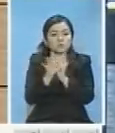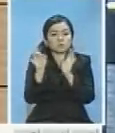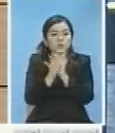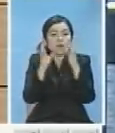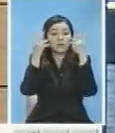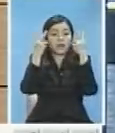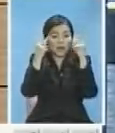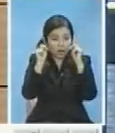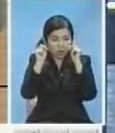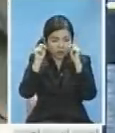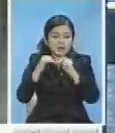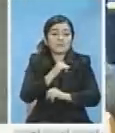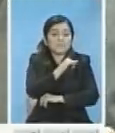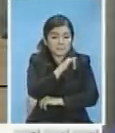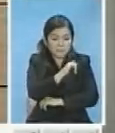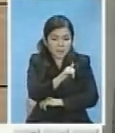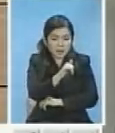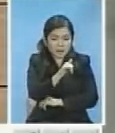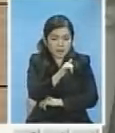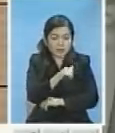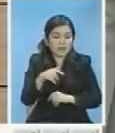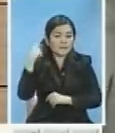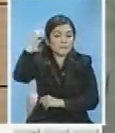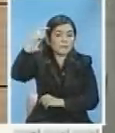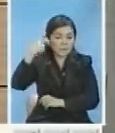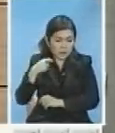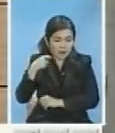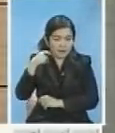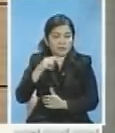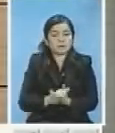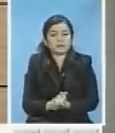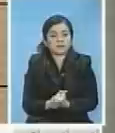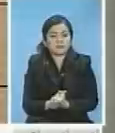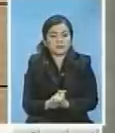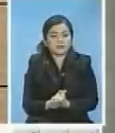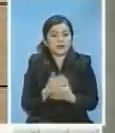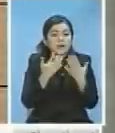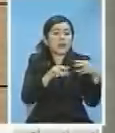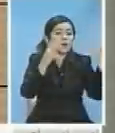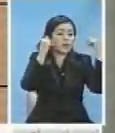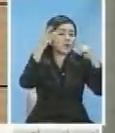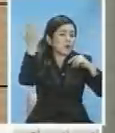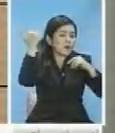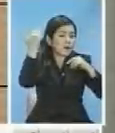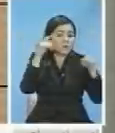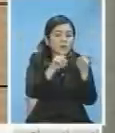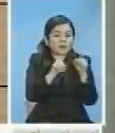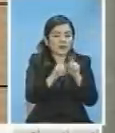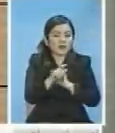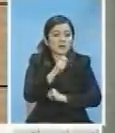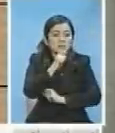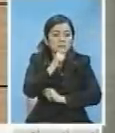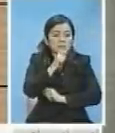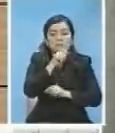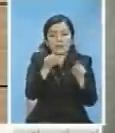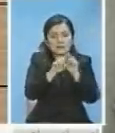านนายกรัฐมนตรีในการเดินทางไปประเทศพม่าปรากฏว่าอดีตนายกรัฐมนตรีออกมาให้สัมภาษณ์ชัดเจน